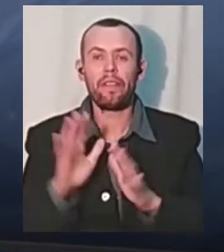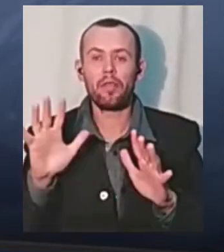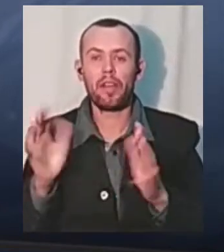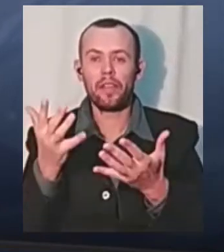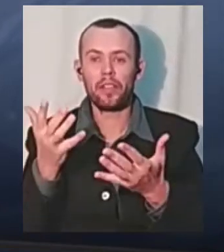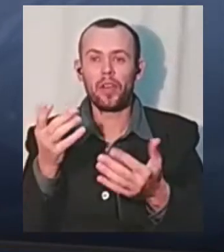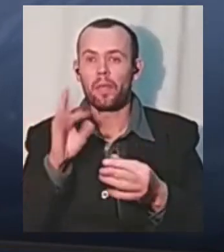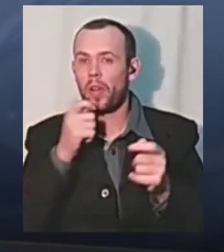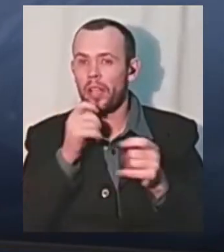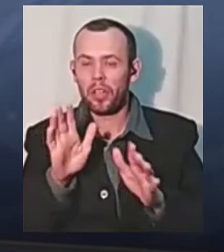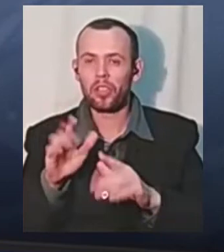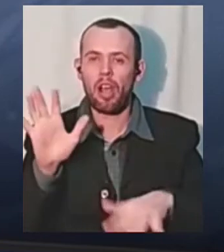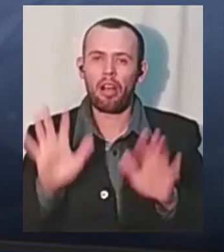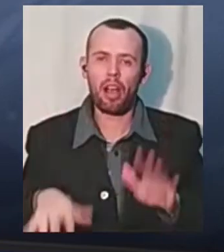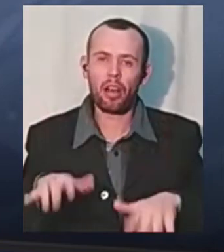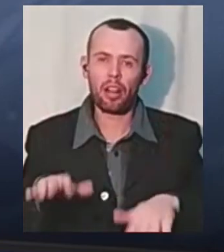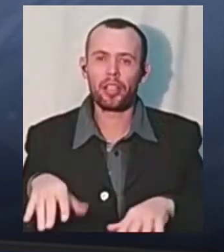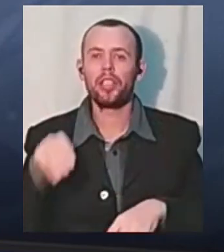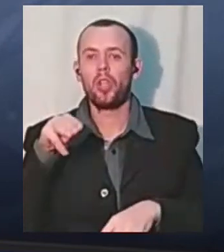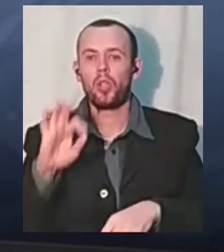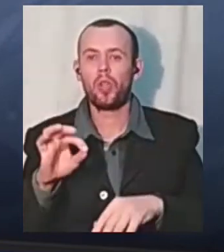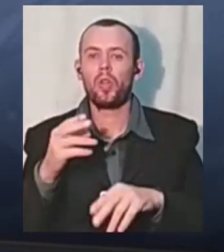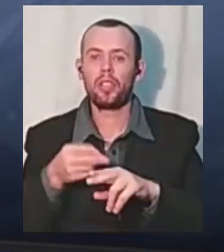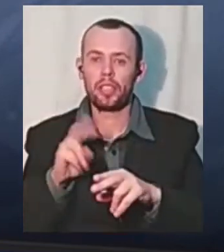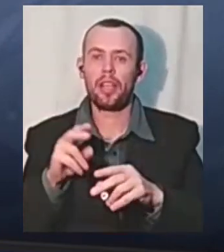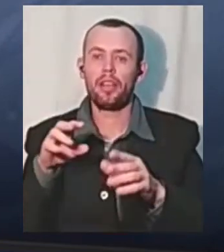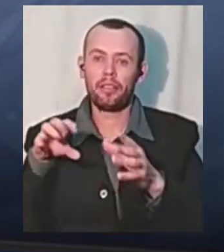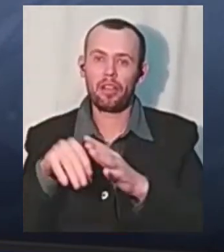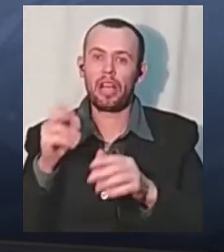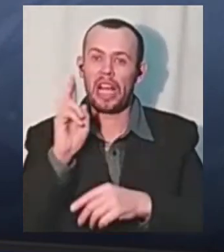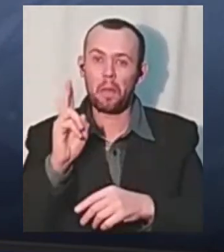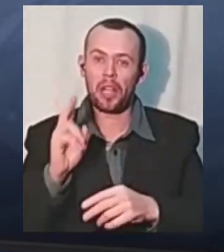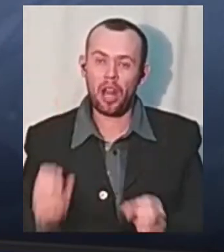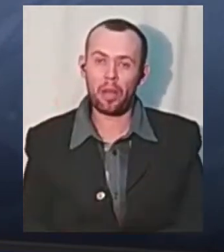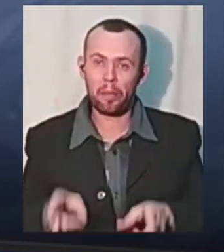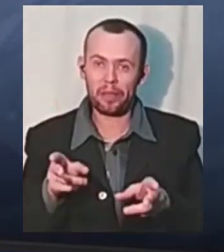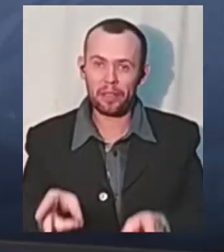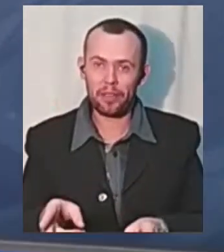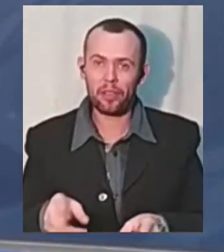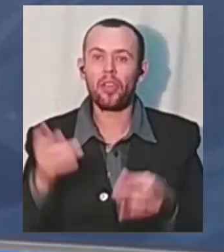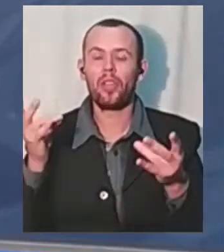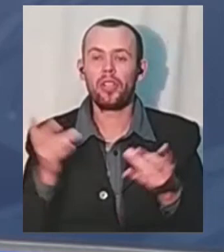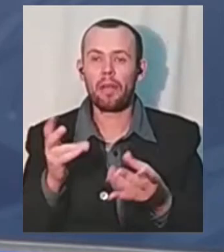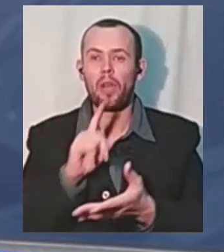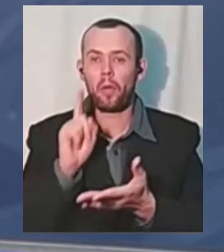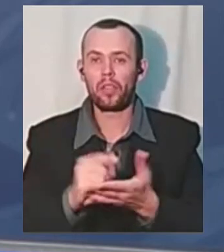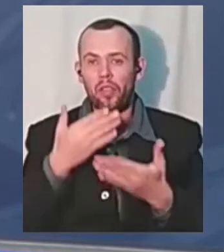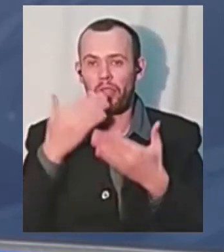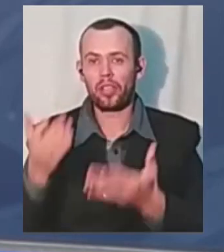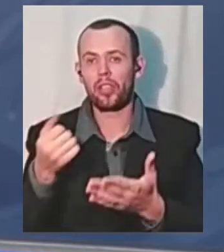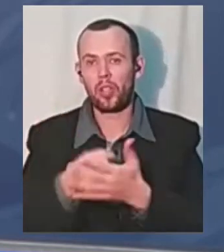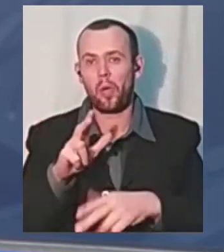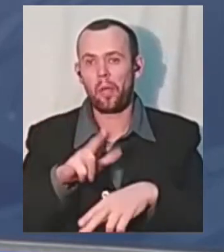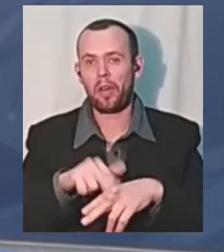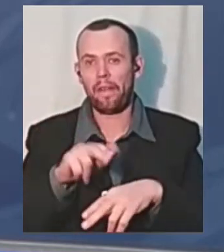необережності або по халатності, то це склад кримінального злочину. І треба обов'язково звертатися до правоохоронних органів.